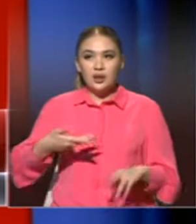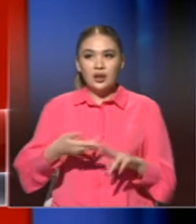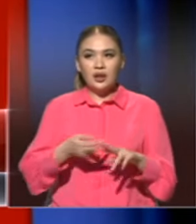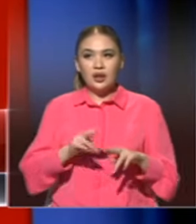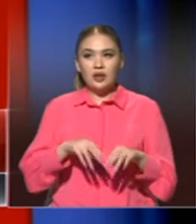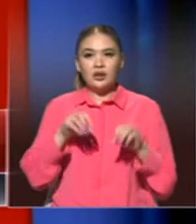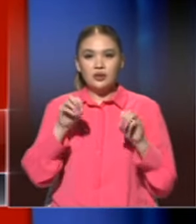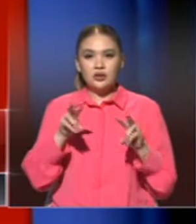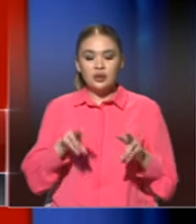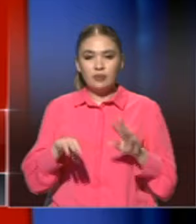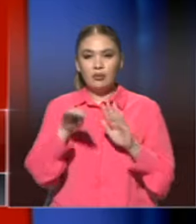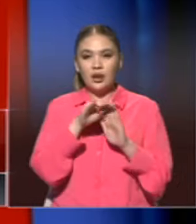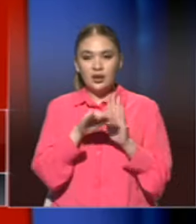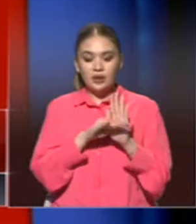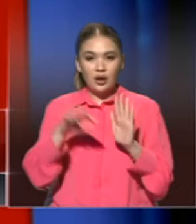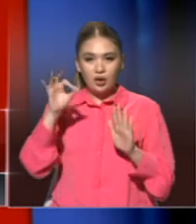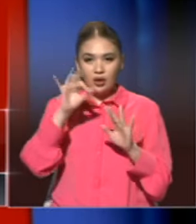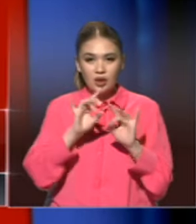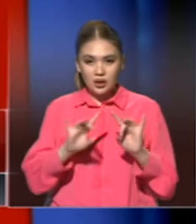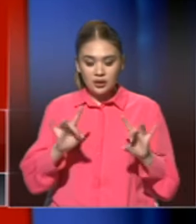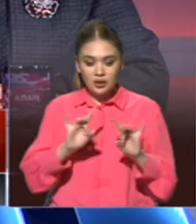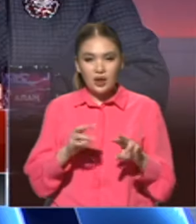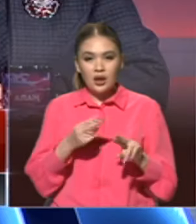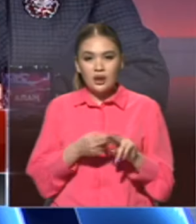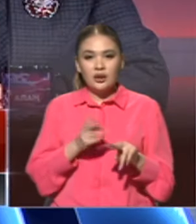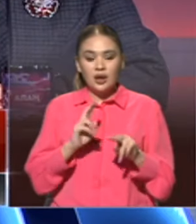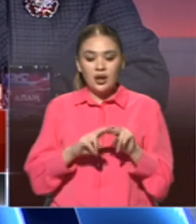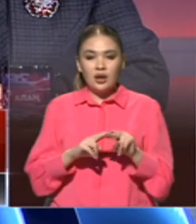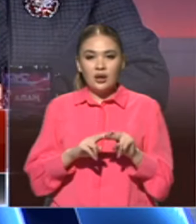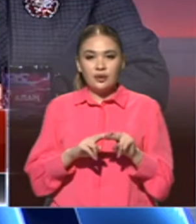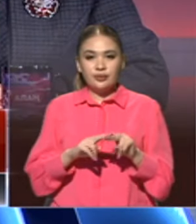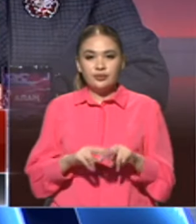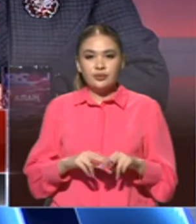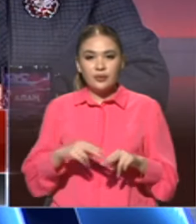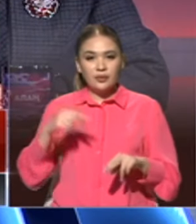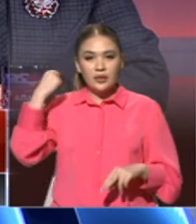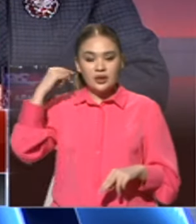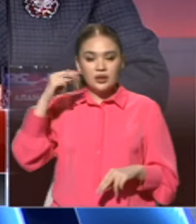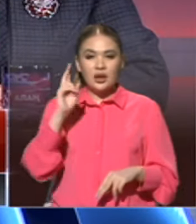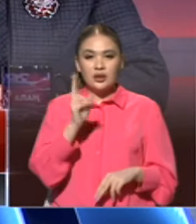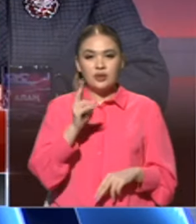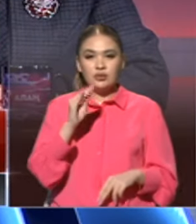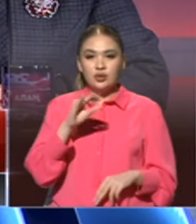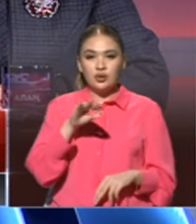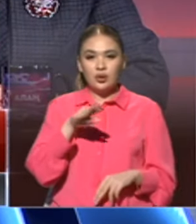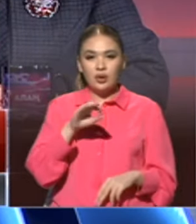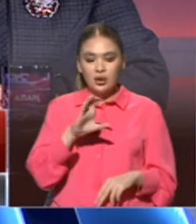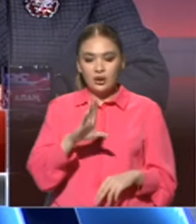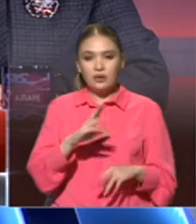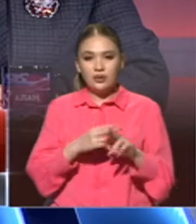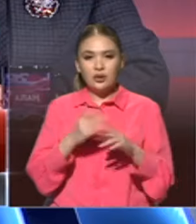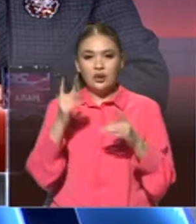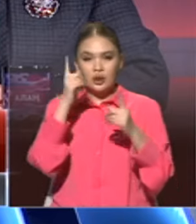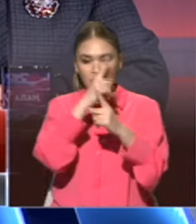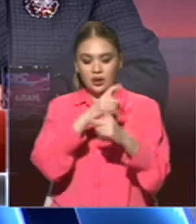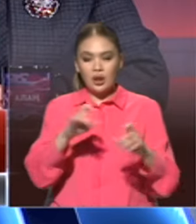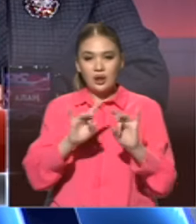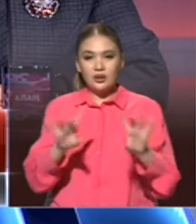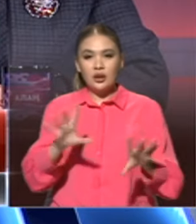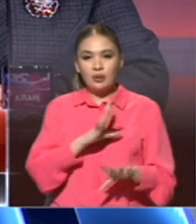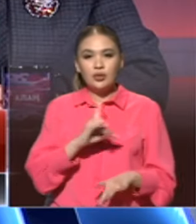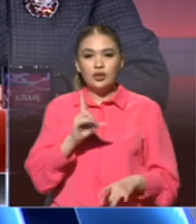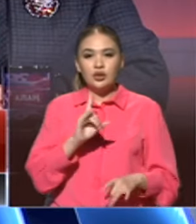кәсіби бағдар күні туралы айтып жатырмыз ғой. Осы жерде кәсіби бағдарға енді президент Қасым-Жомарт Кемелұлы өзінің жолдауында атап өтті. Балалардың